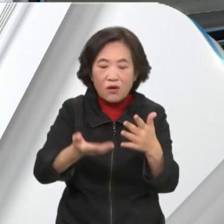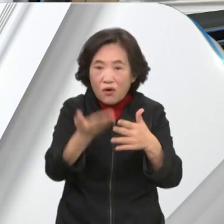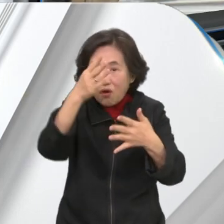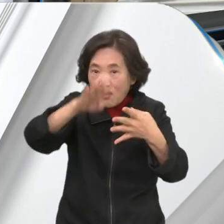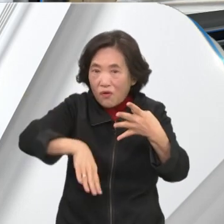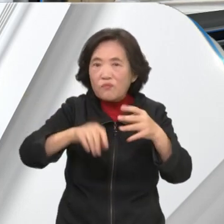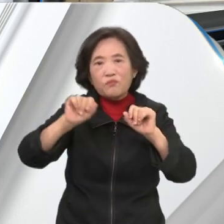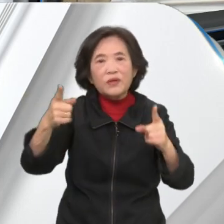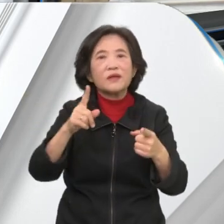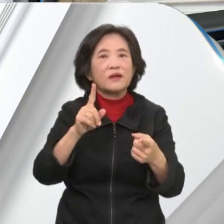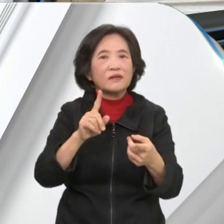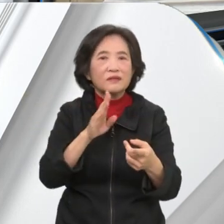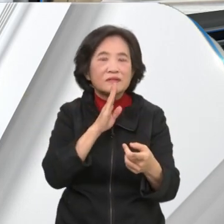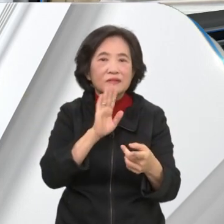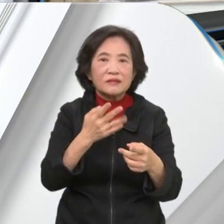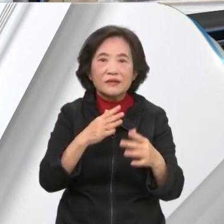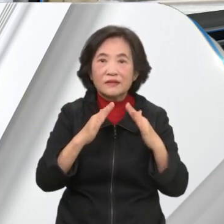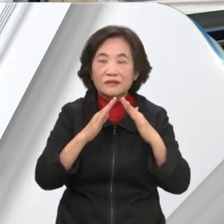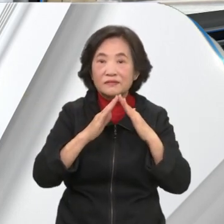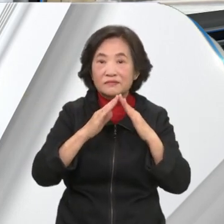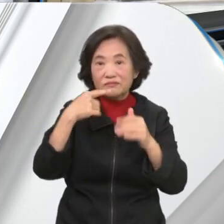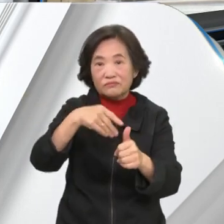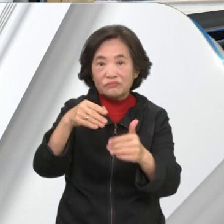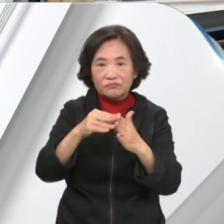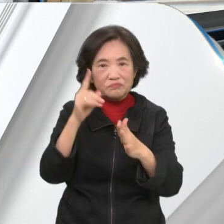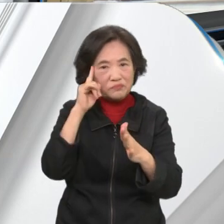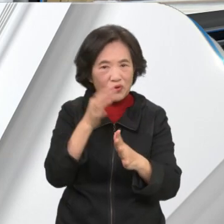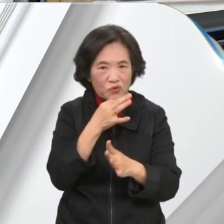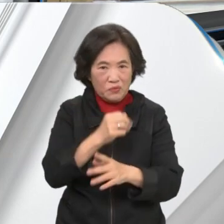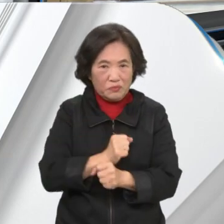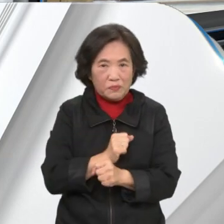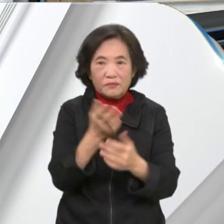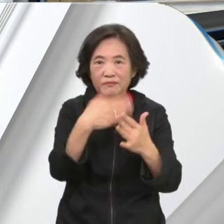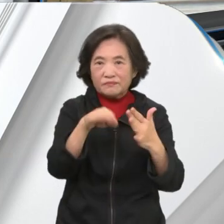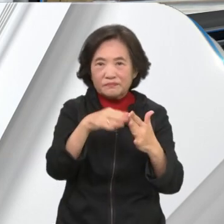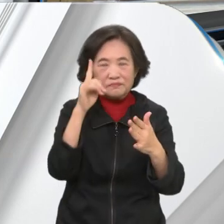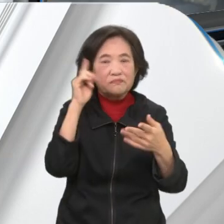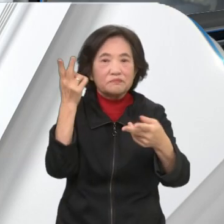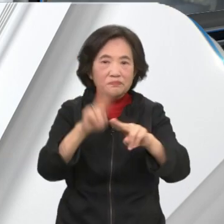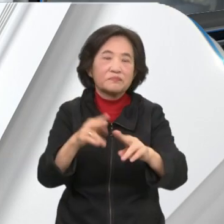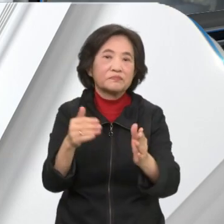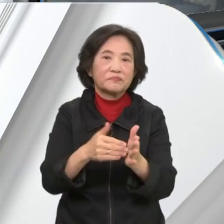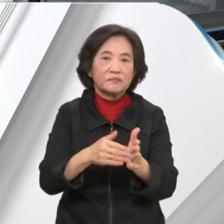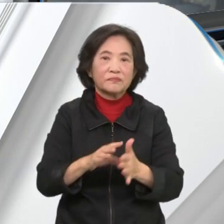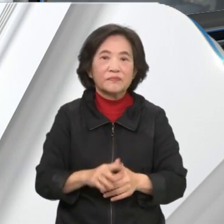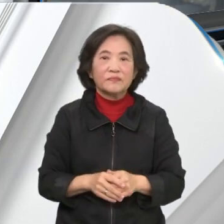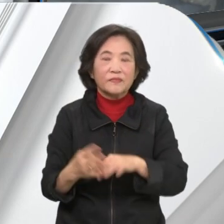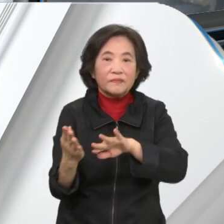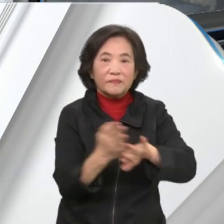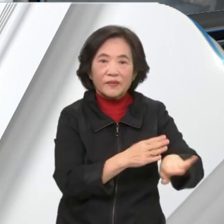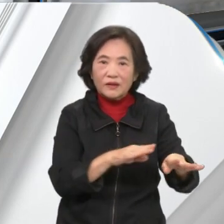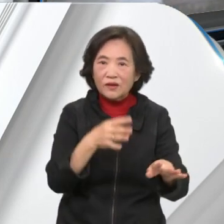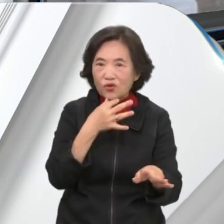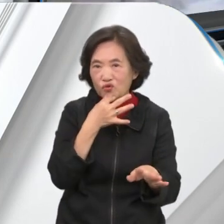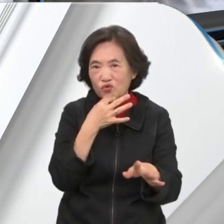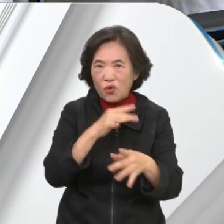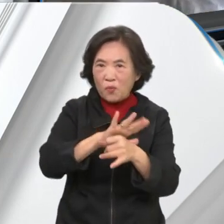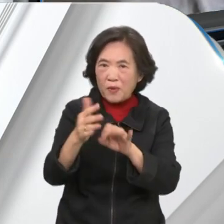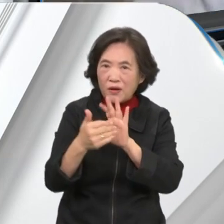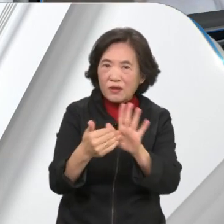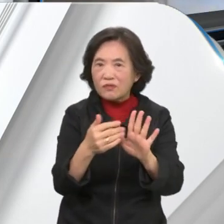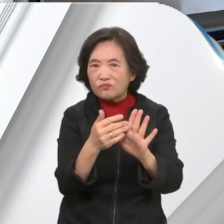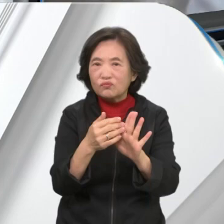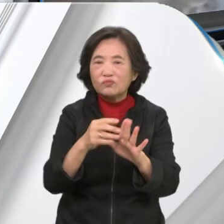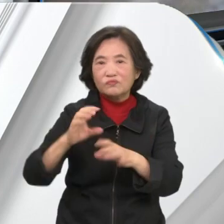钱。突然学教育局表示，为了海南生意，两件学校根本都是预防性停课。那因为做好防